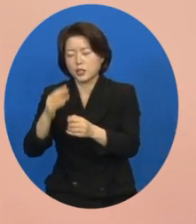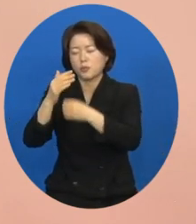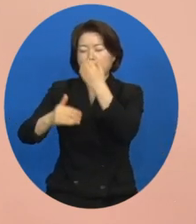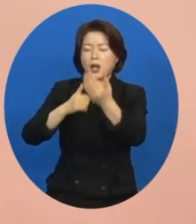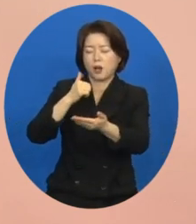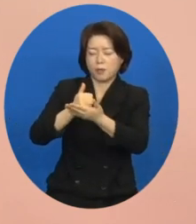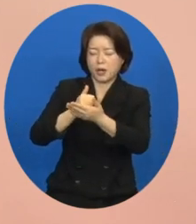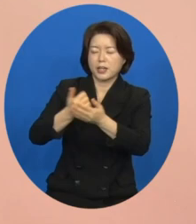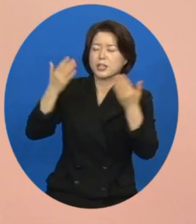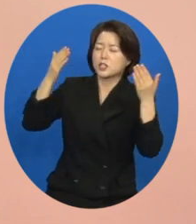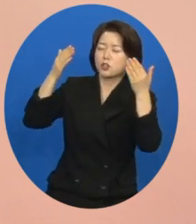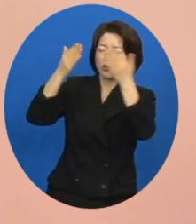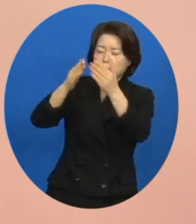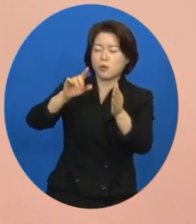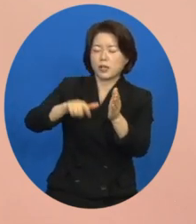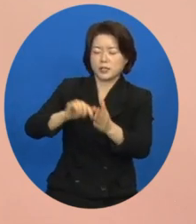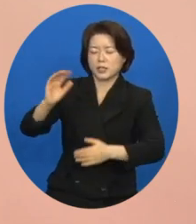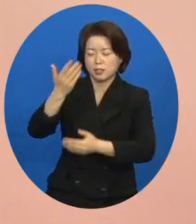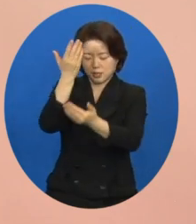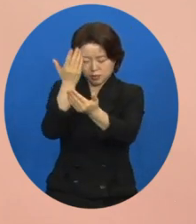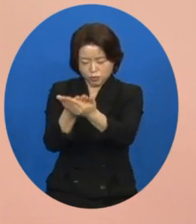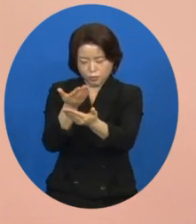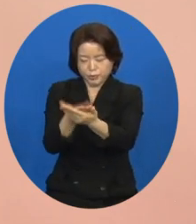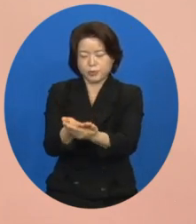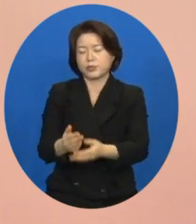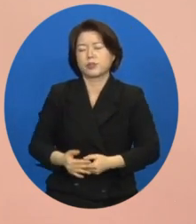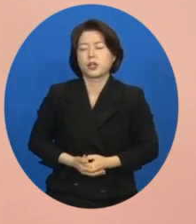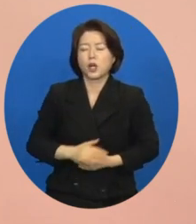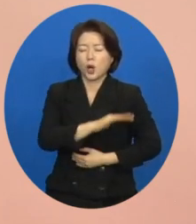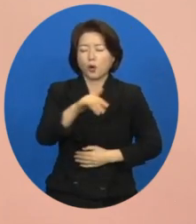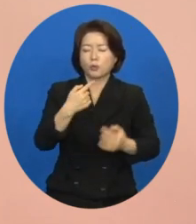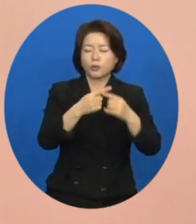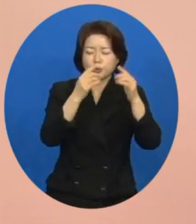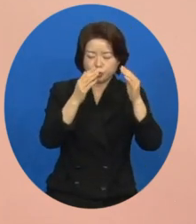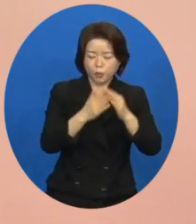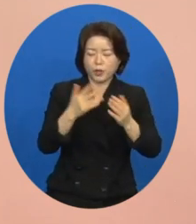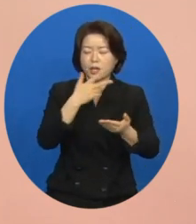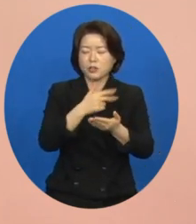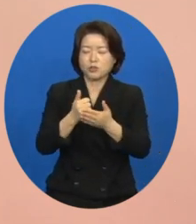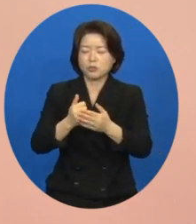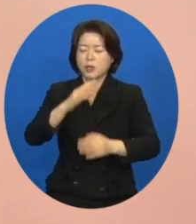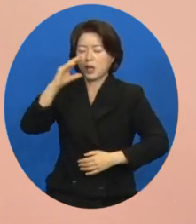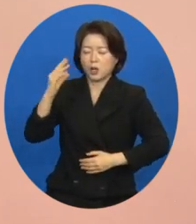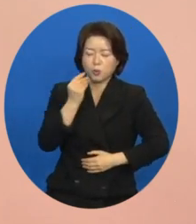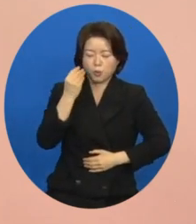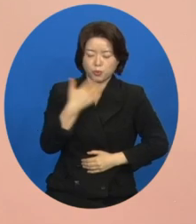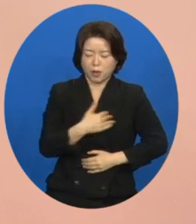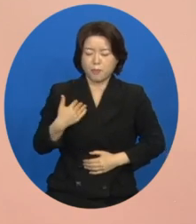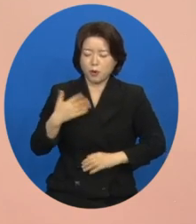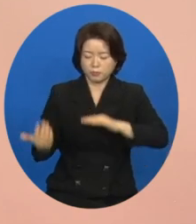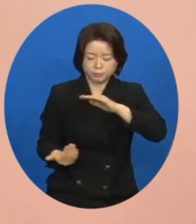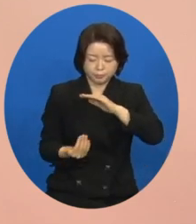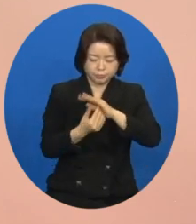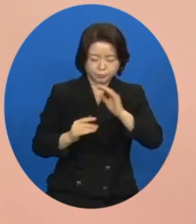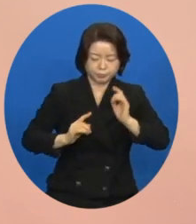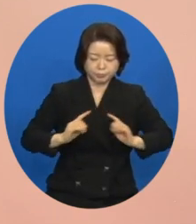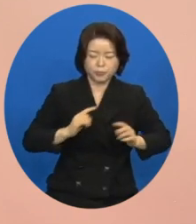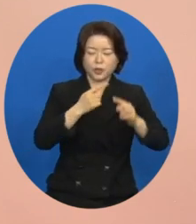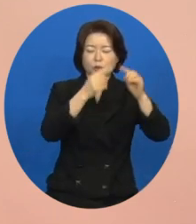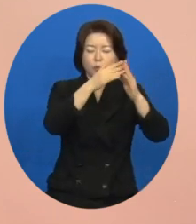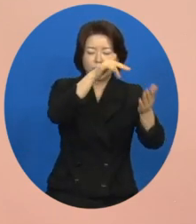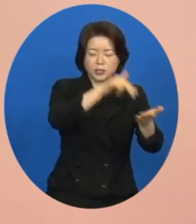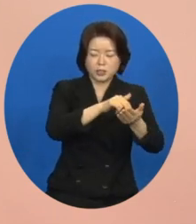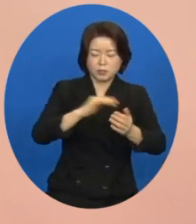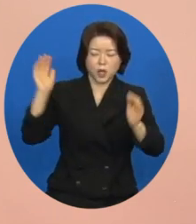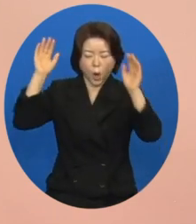하나님만 주목하는 시간이 되게 하여 주시옵소서. 우리 교회가 주님의 거룩한 몸을 이루는 교회로서 어두운 세상에서